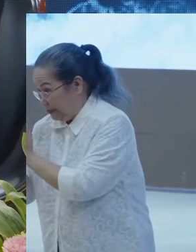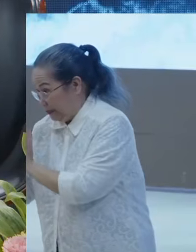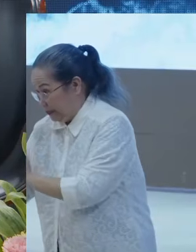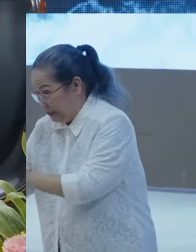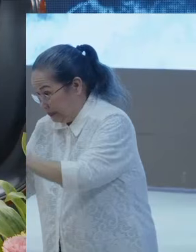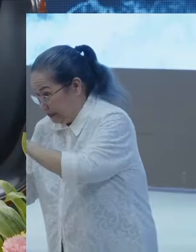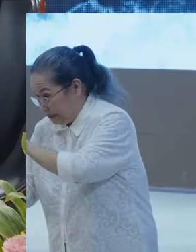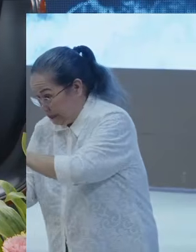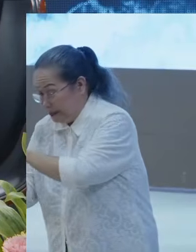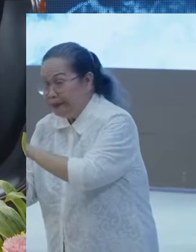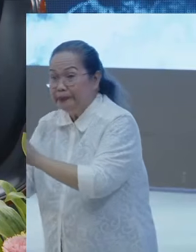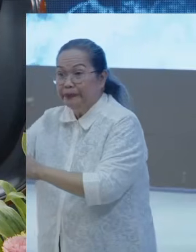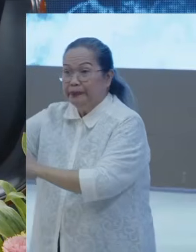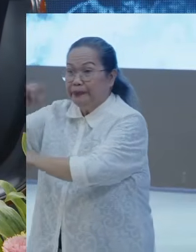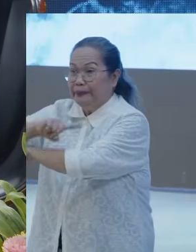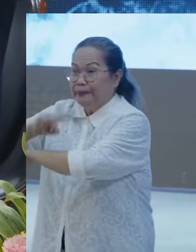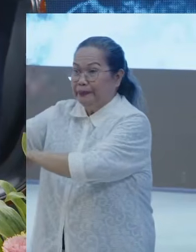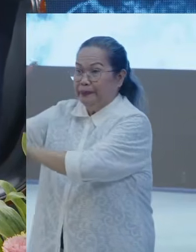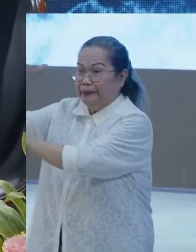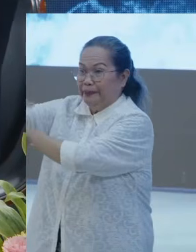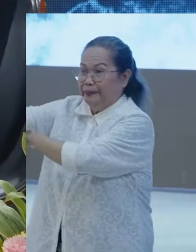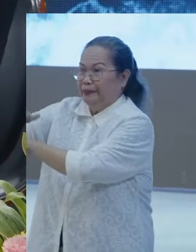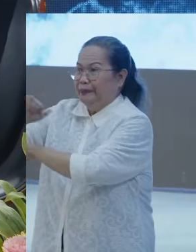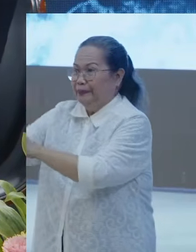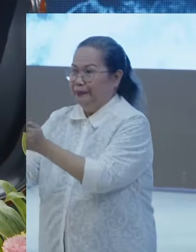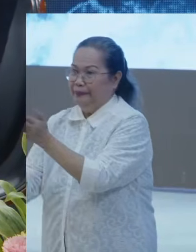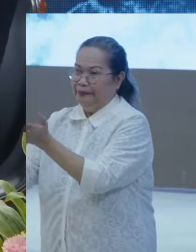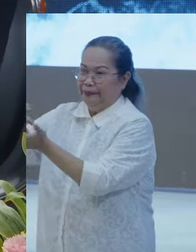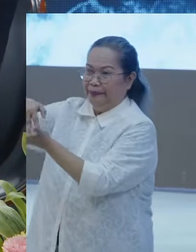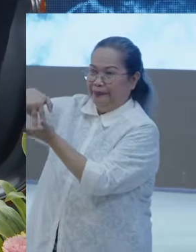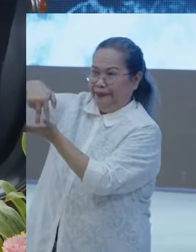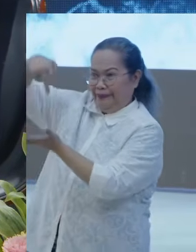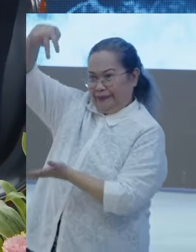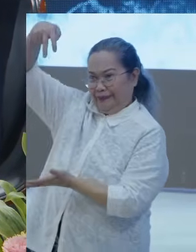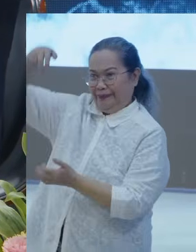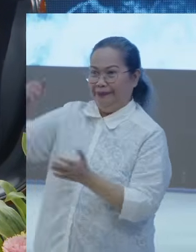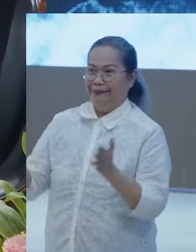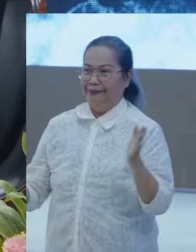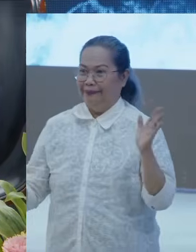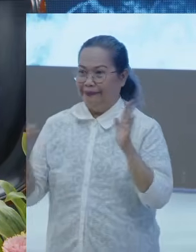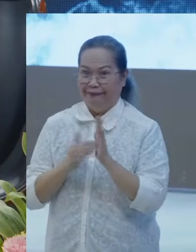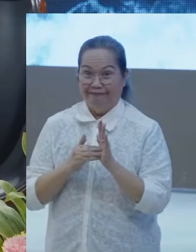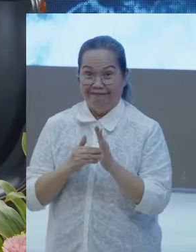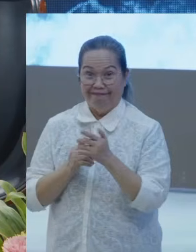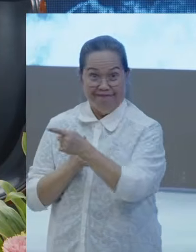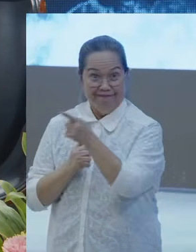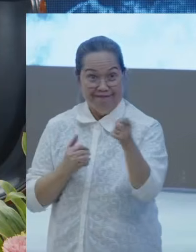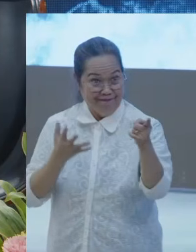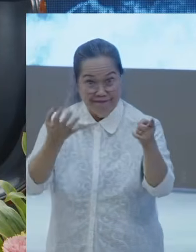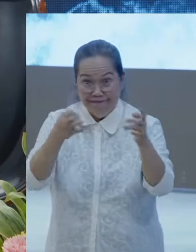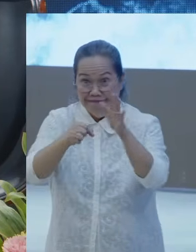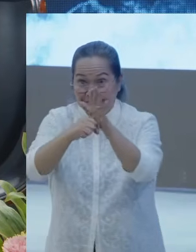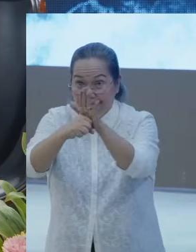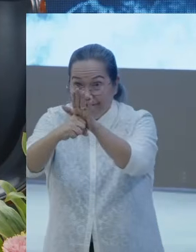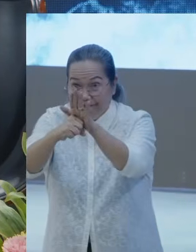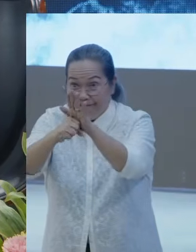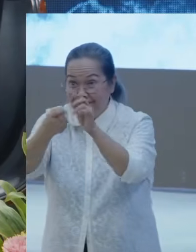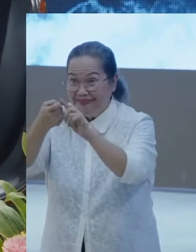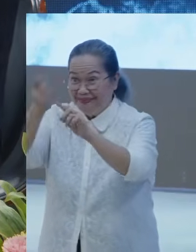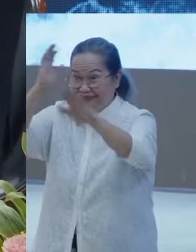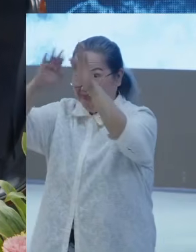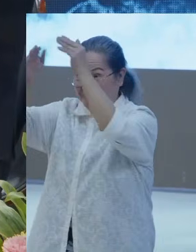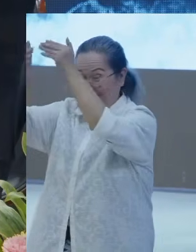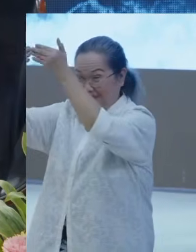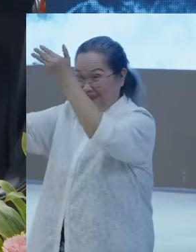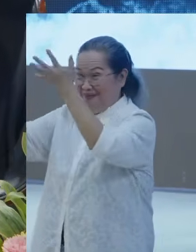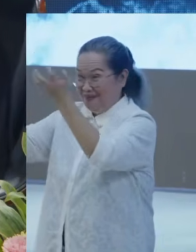kumbaga, ako rin ay mabubuhay na maguli. Gusto niyo ng sign from heaven?